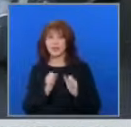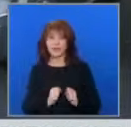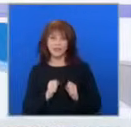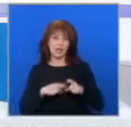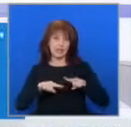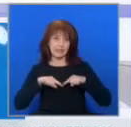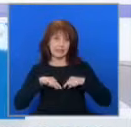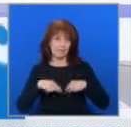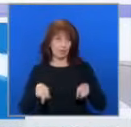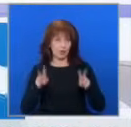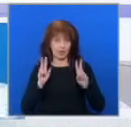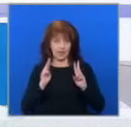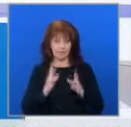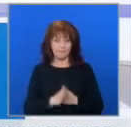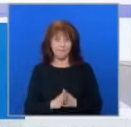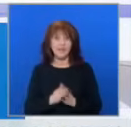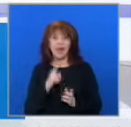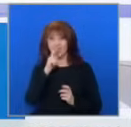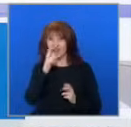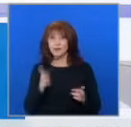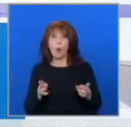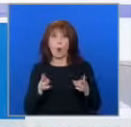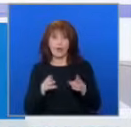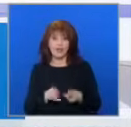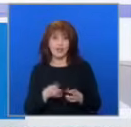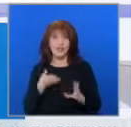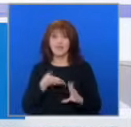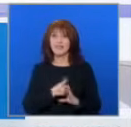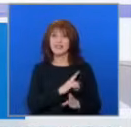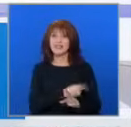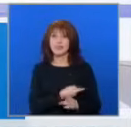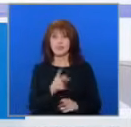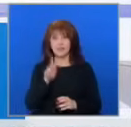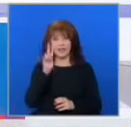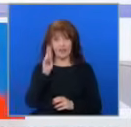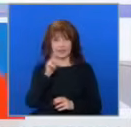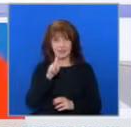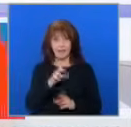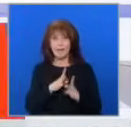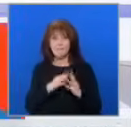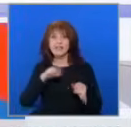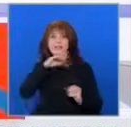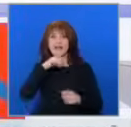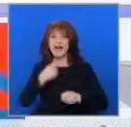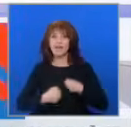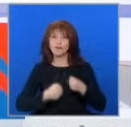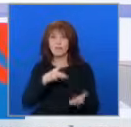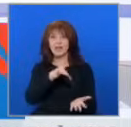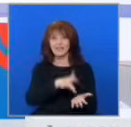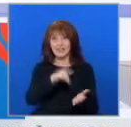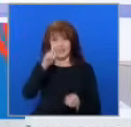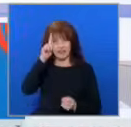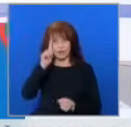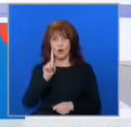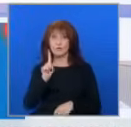решение. И сега, важно ограничение влиза в сила след 2 дни. Без стари автомобили в център на София